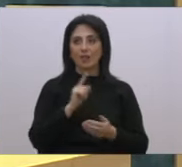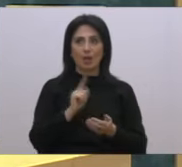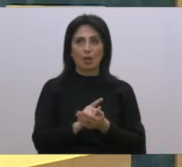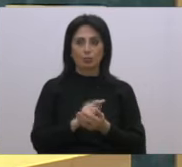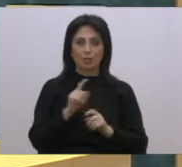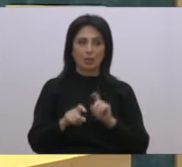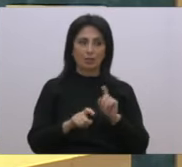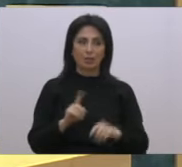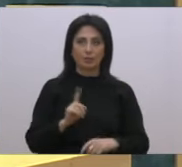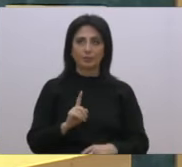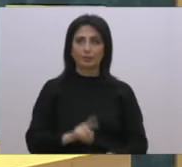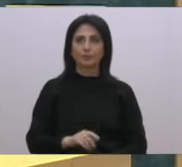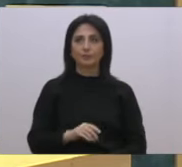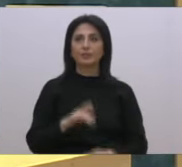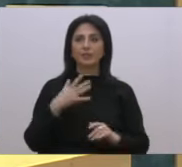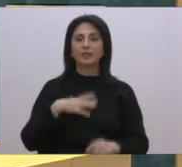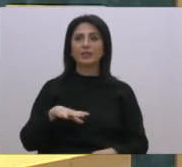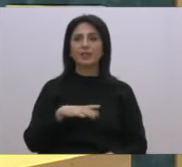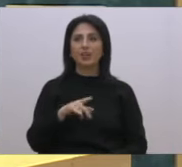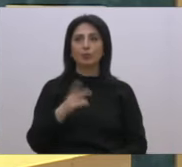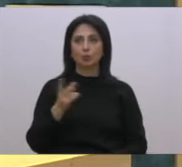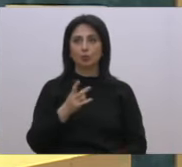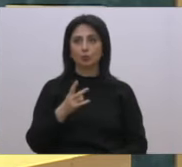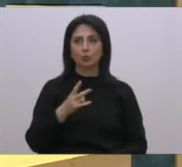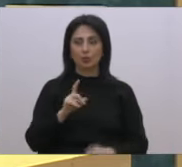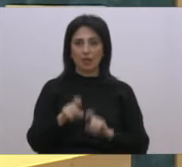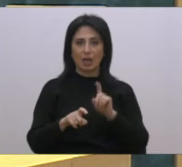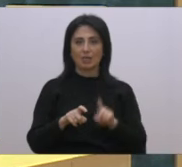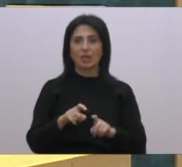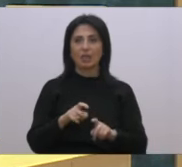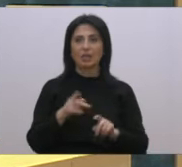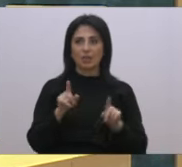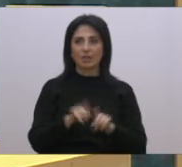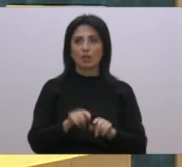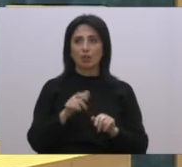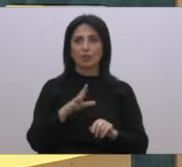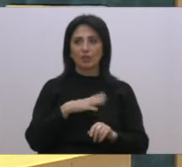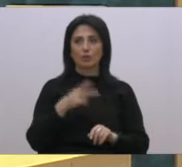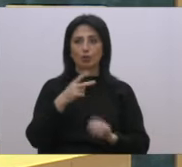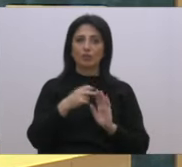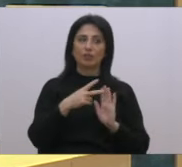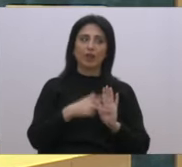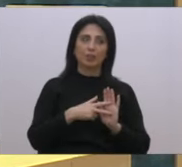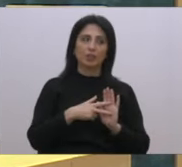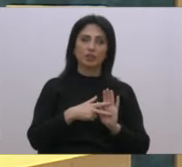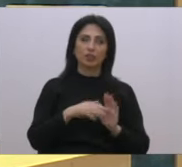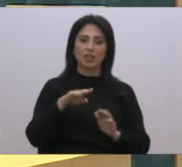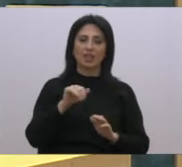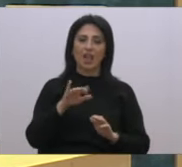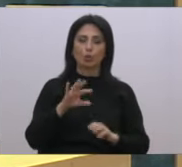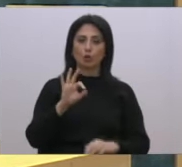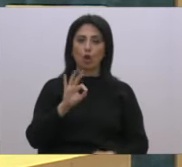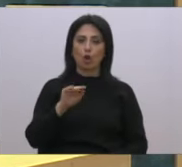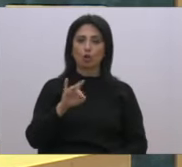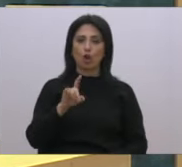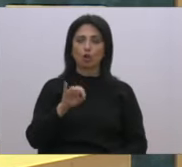ლებელი ნაბიჯი, რაც საქართველოს უნდა გადაედგა, ისე როგორც ეს იყო 2018-ში ტატუნაშვილი